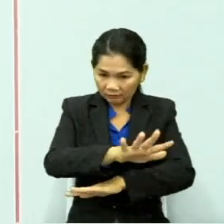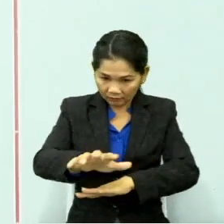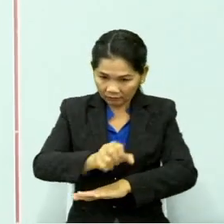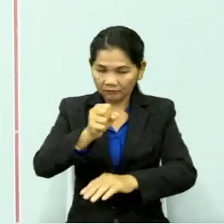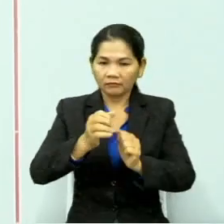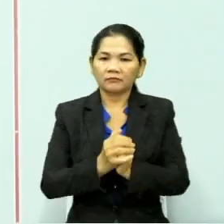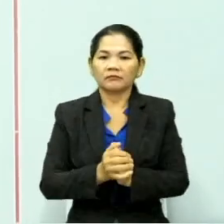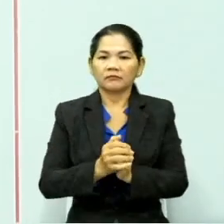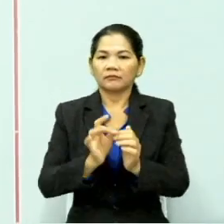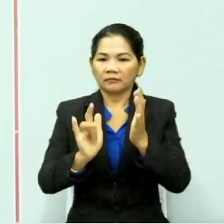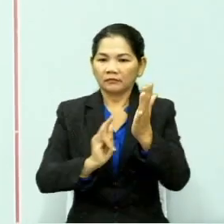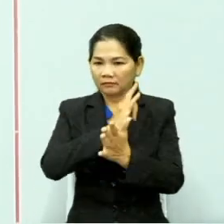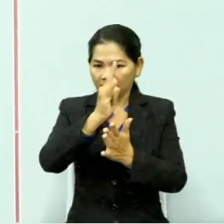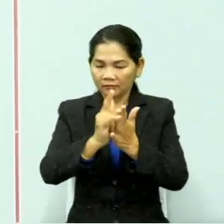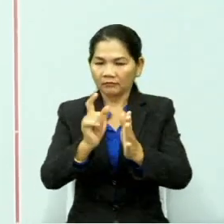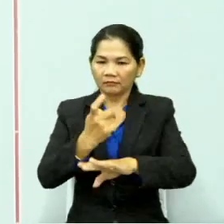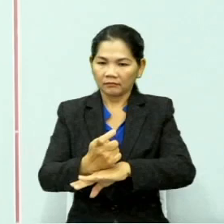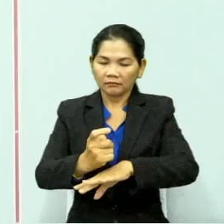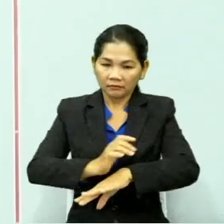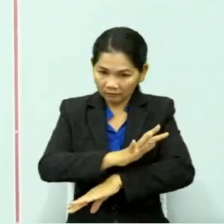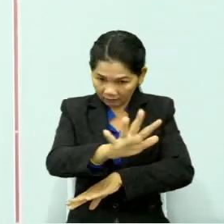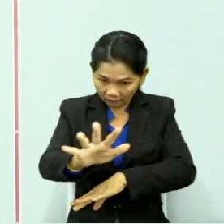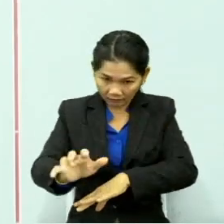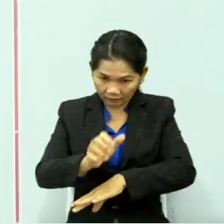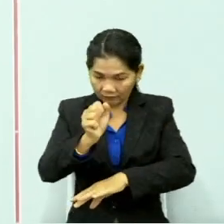pro chia khem ra